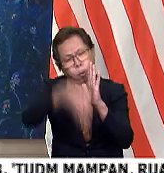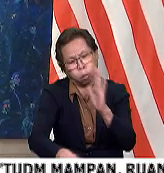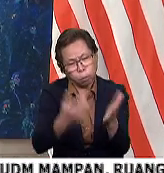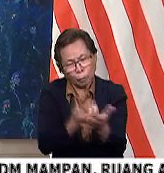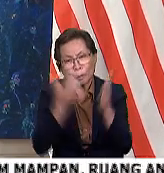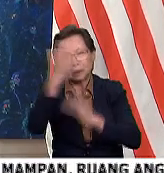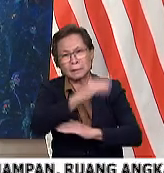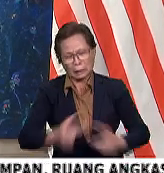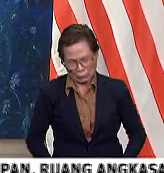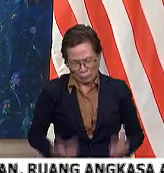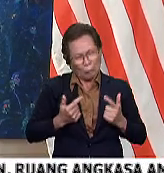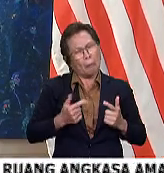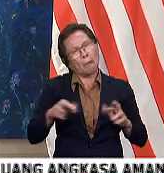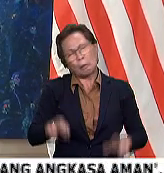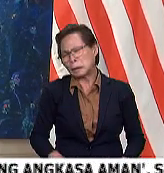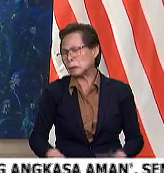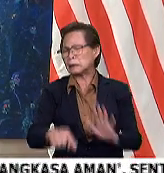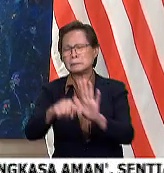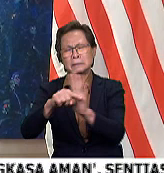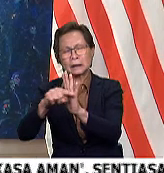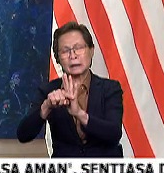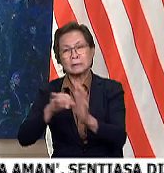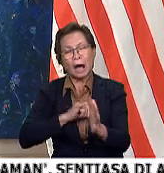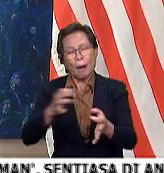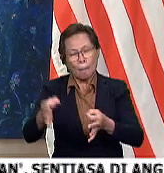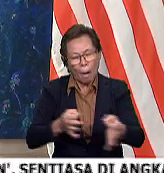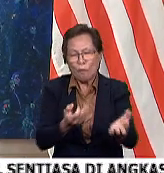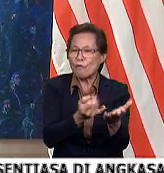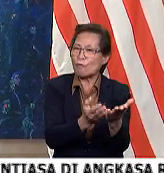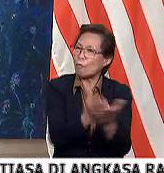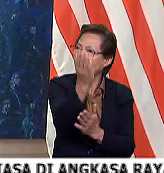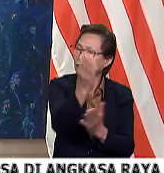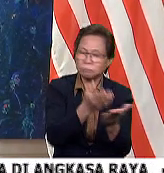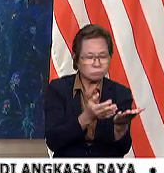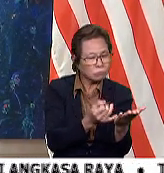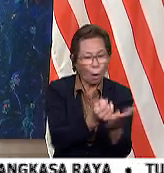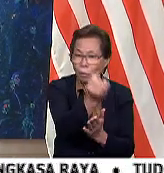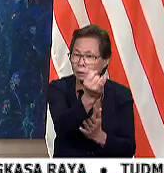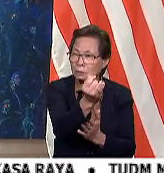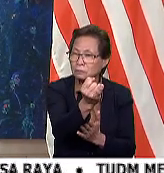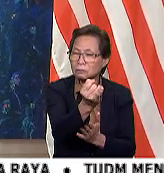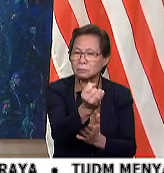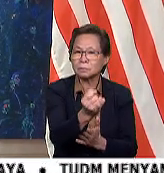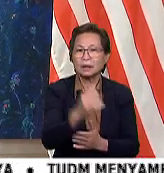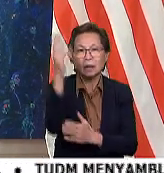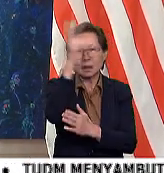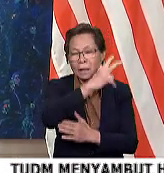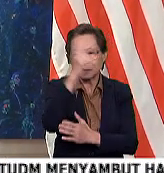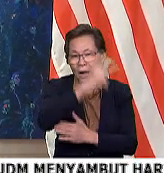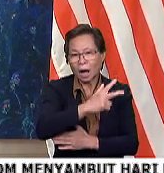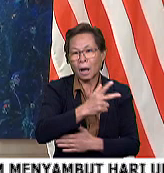kehidupan rakyat Saya ingin berterus terang bahwa kerajaan mempunyai ruang fiskal